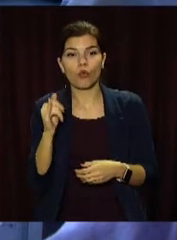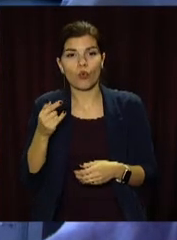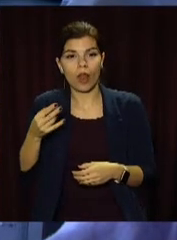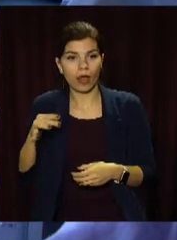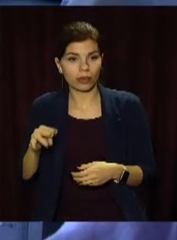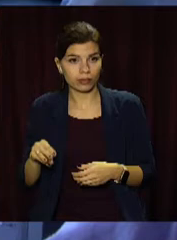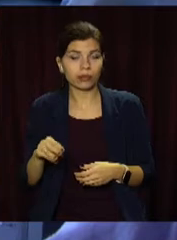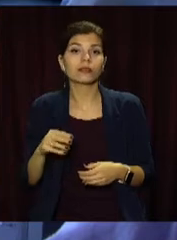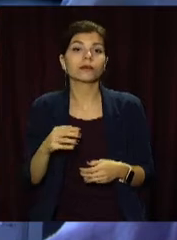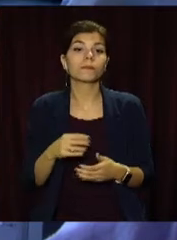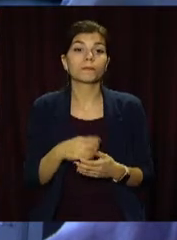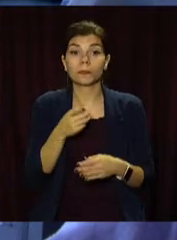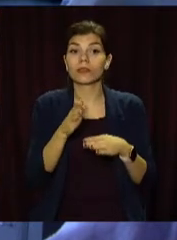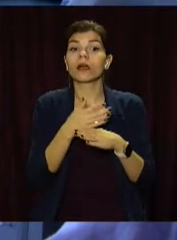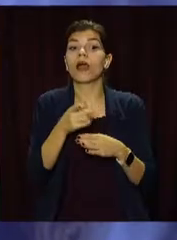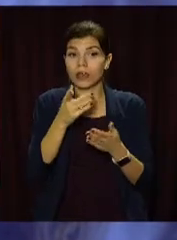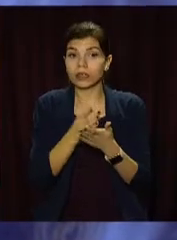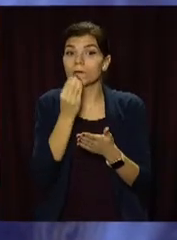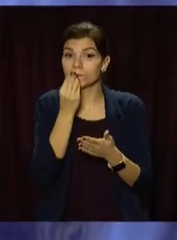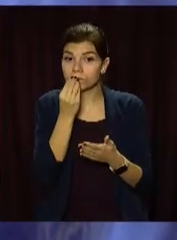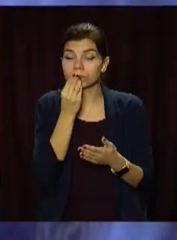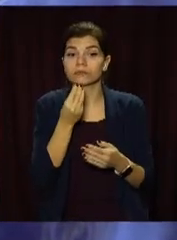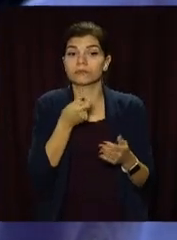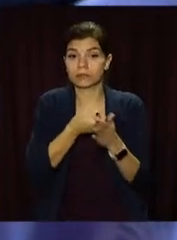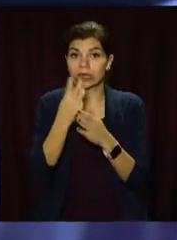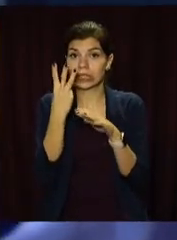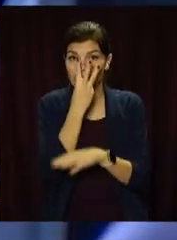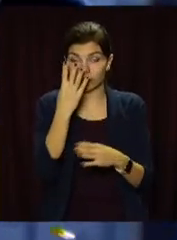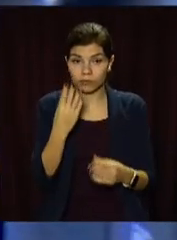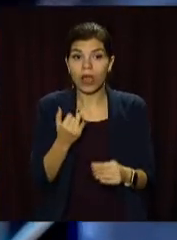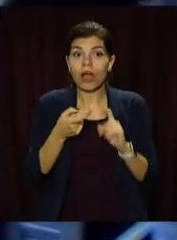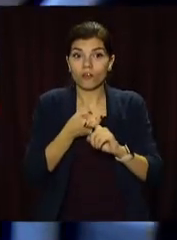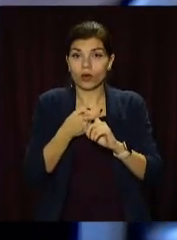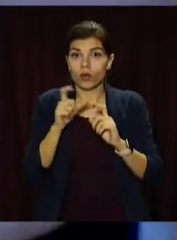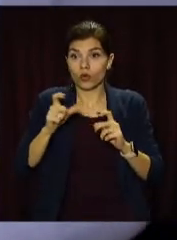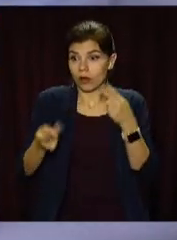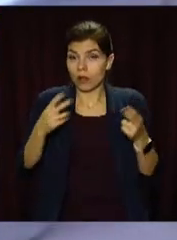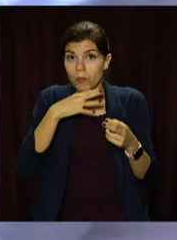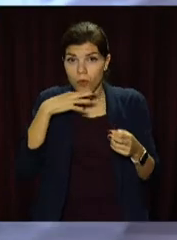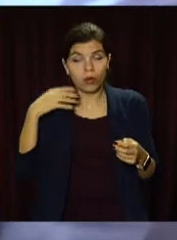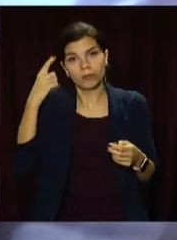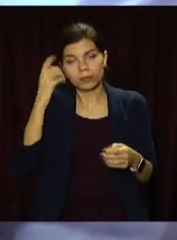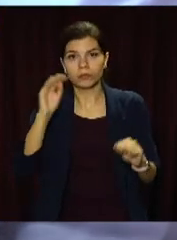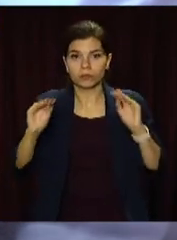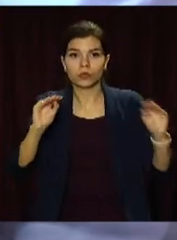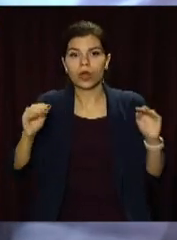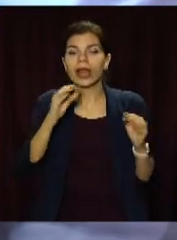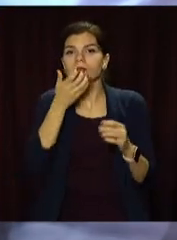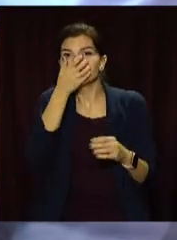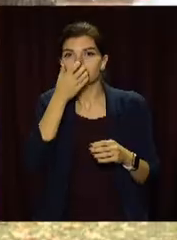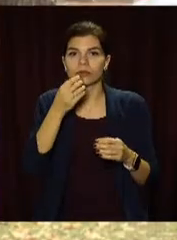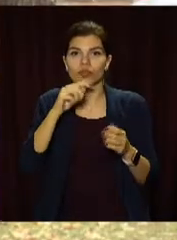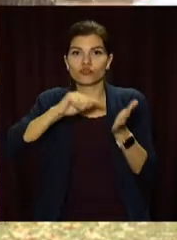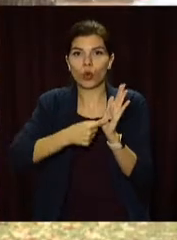Забезпечили пацієнтів відділення триразовим харчуванням і теплом. А через зростання кількості інфікованих подбали і про більшу кількість кисневих точок у